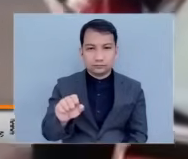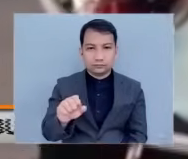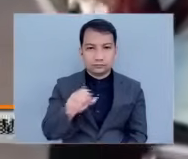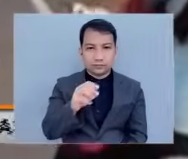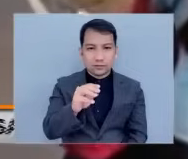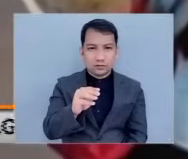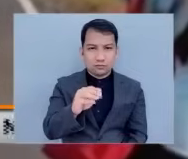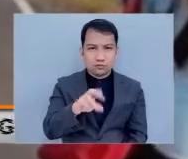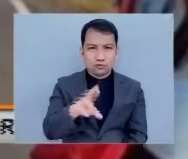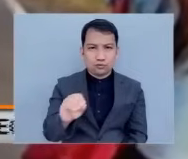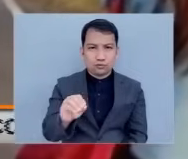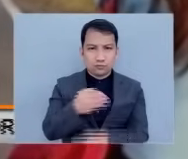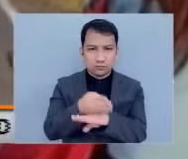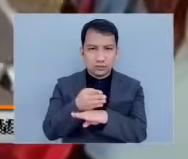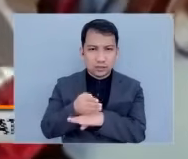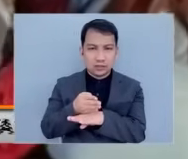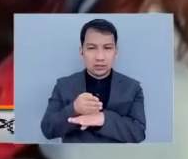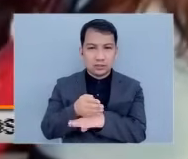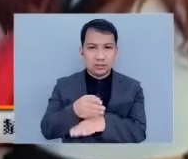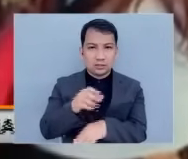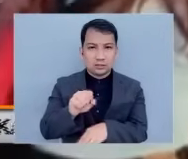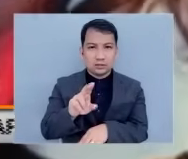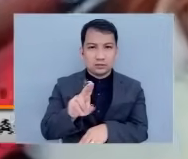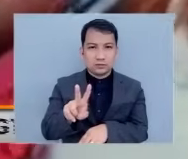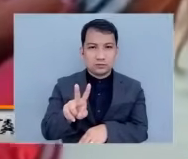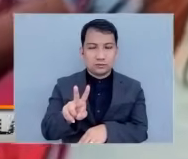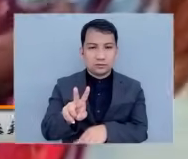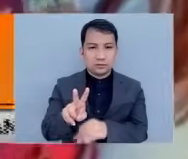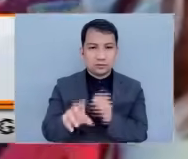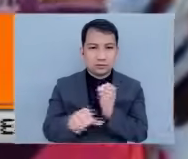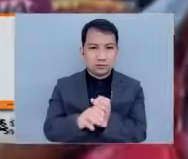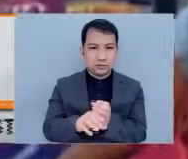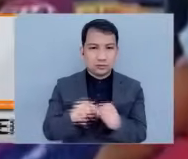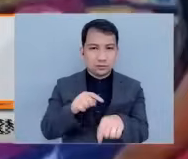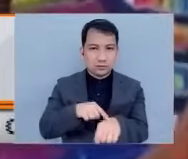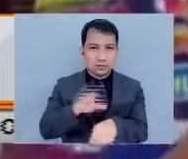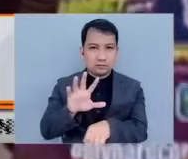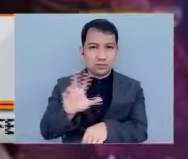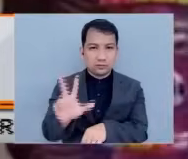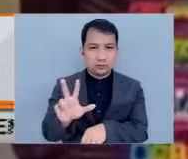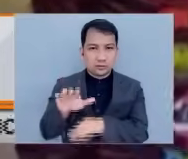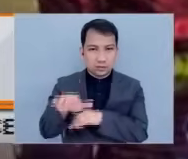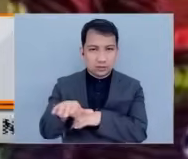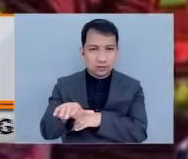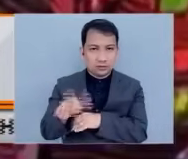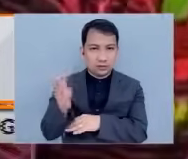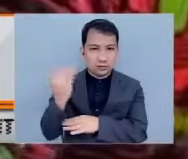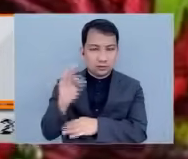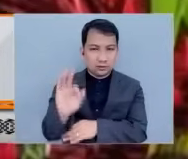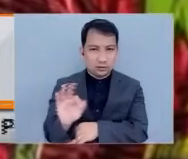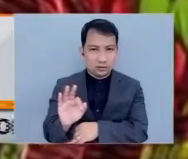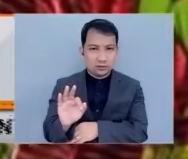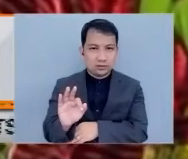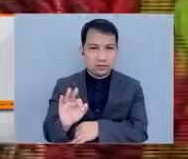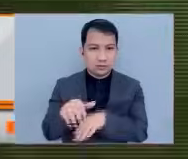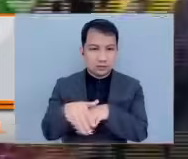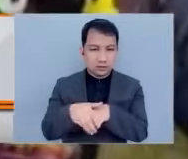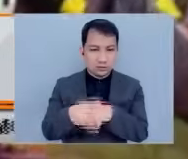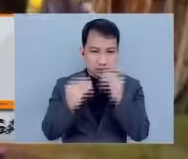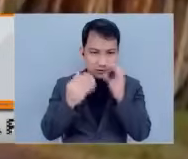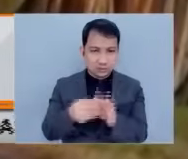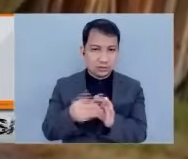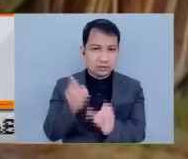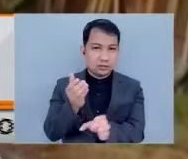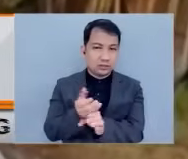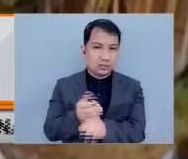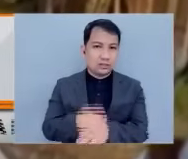nang banggain ng isang SUV ang isang kotse bandang 5:30 ng hapon itong Biyernes. Yupi ang harapang bahagi ng kotse.